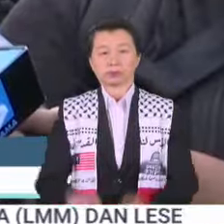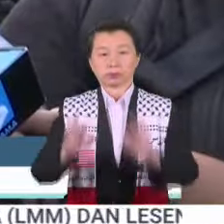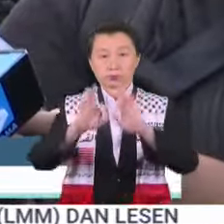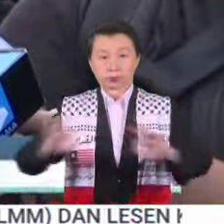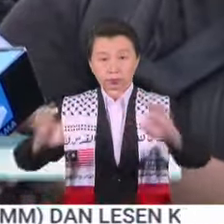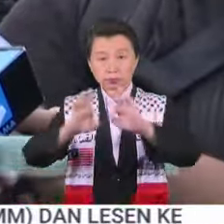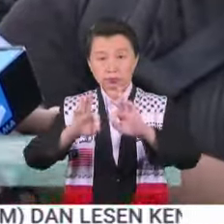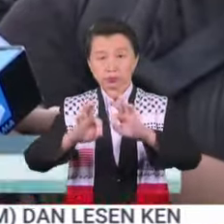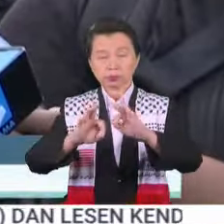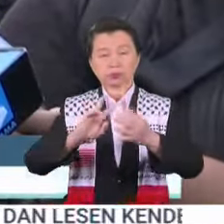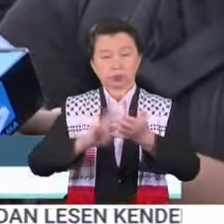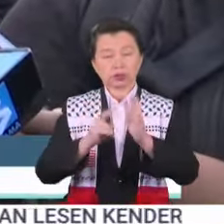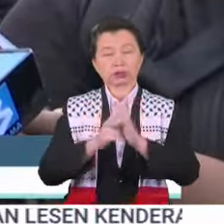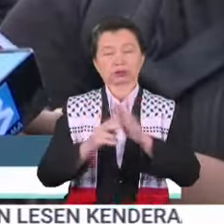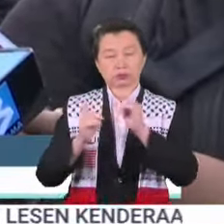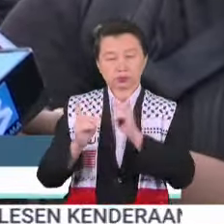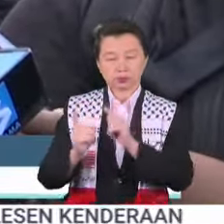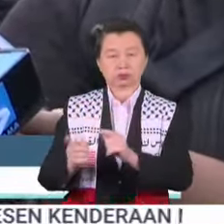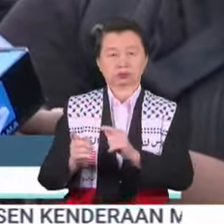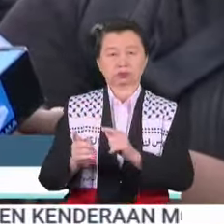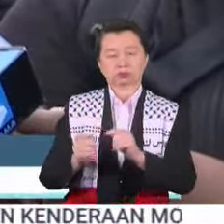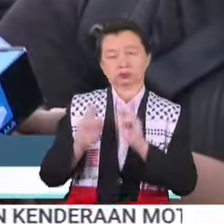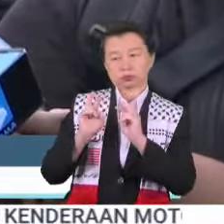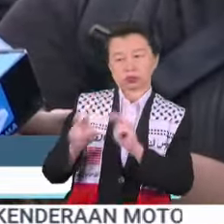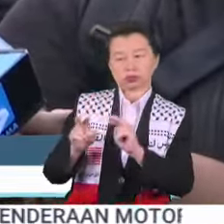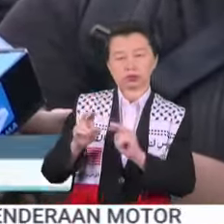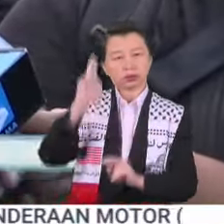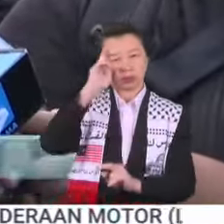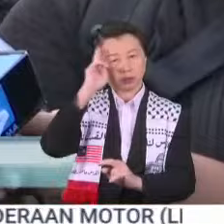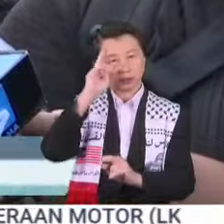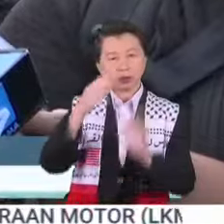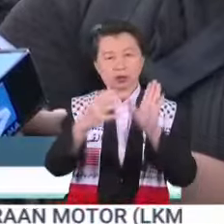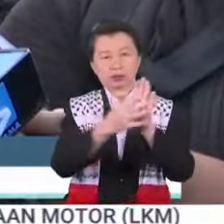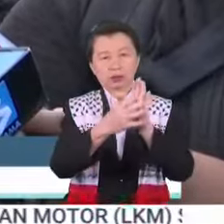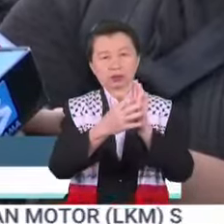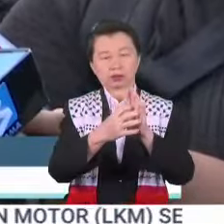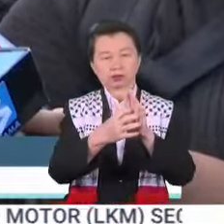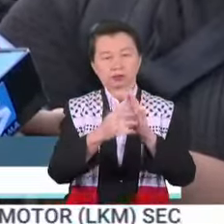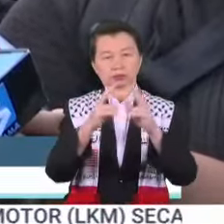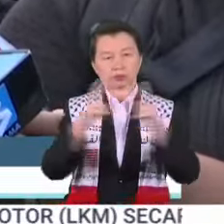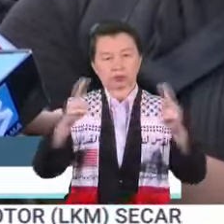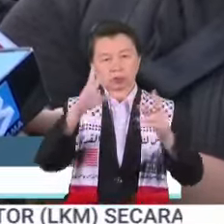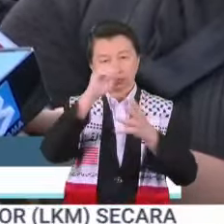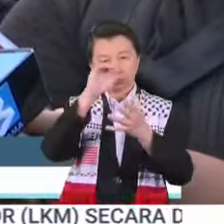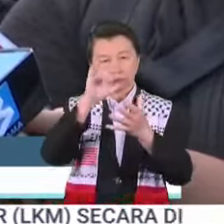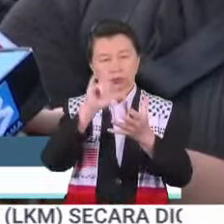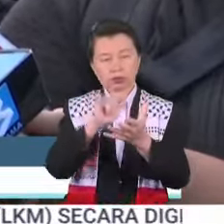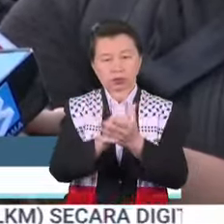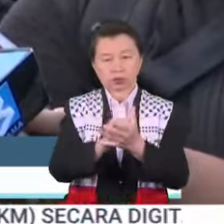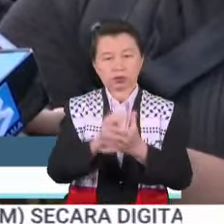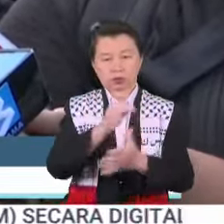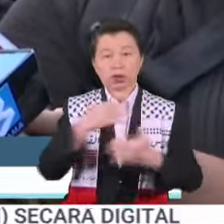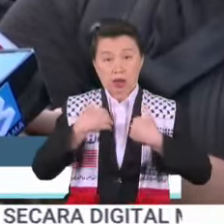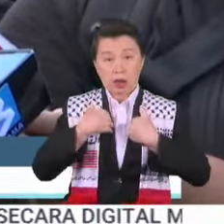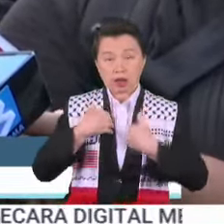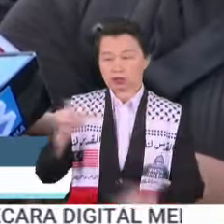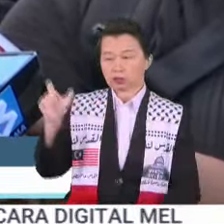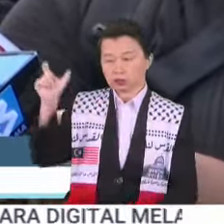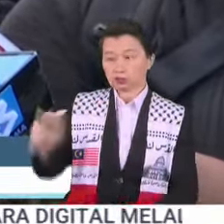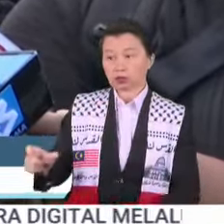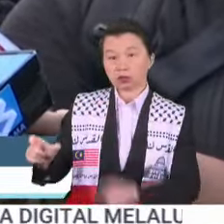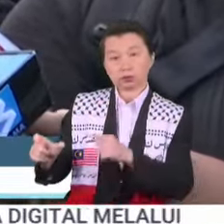Penting signalnya di sini ialah nampak seperti PAS sangat confident dan ada calon